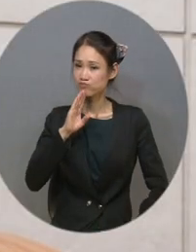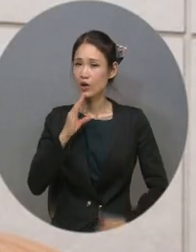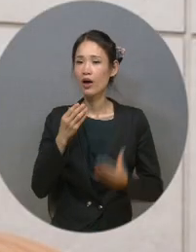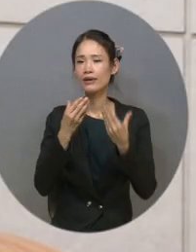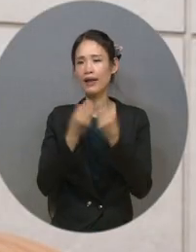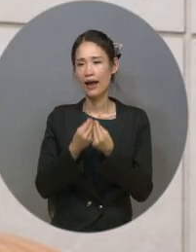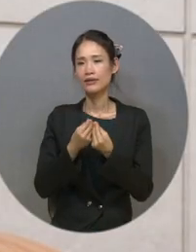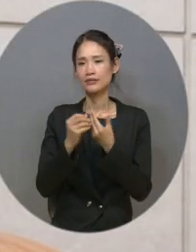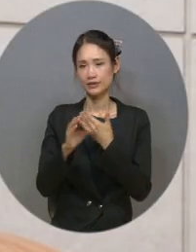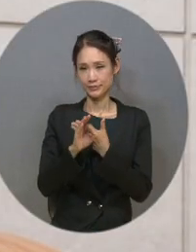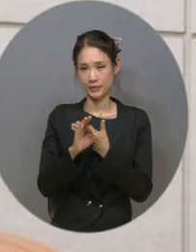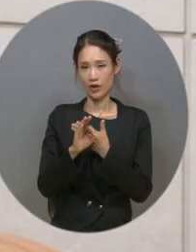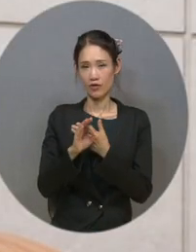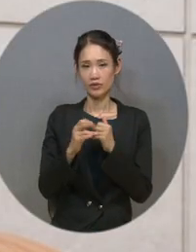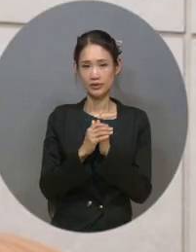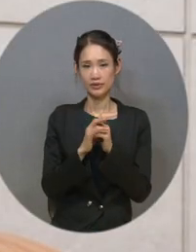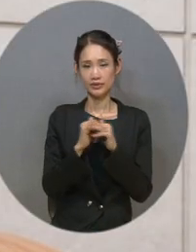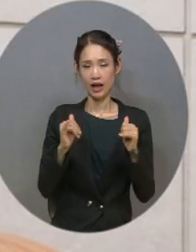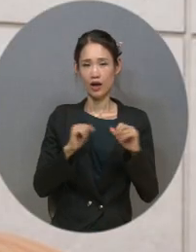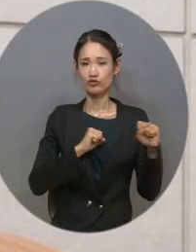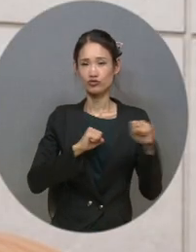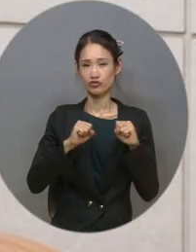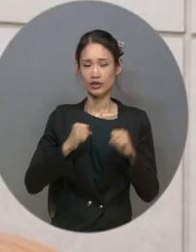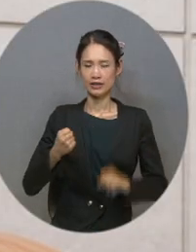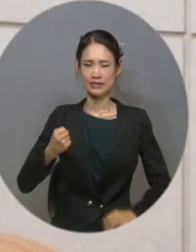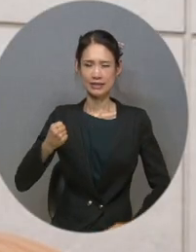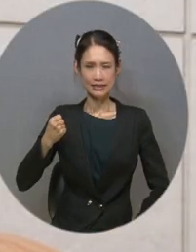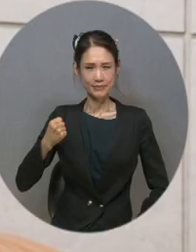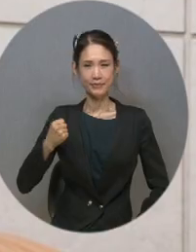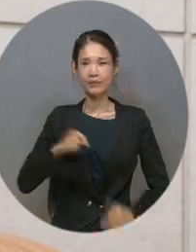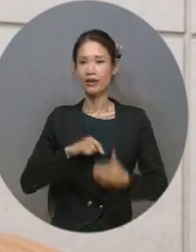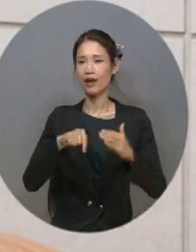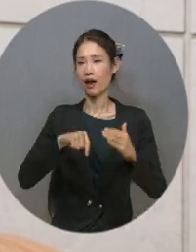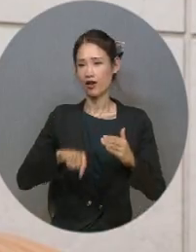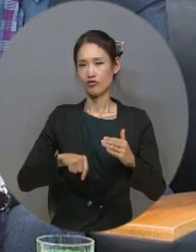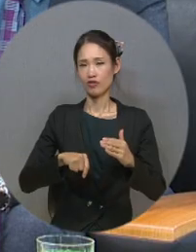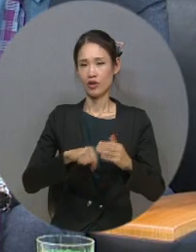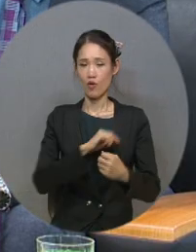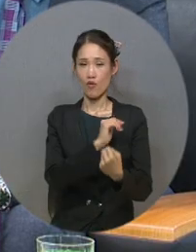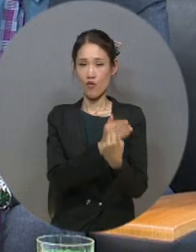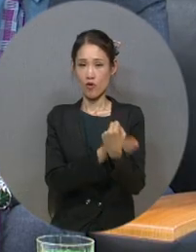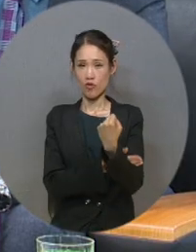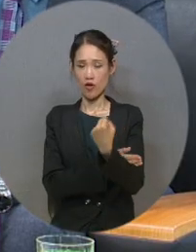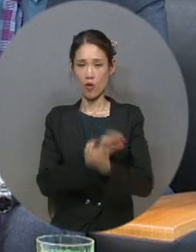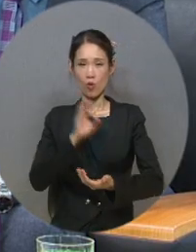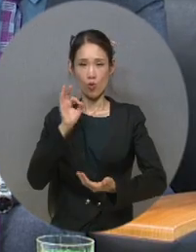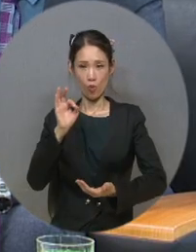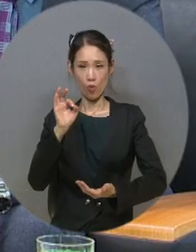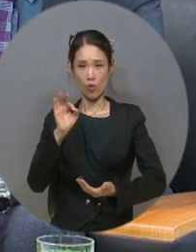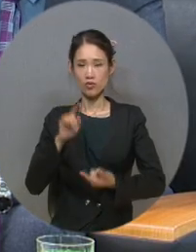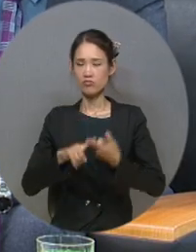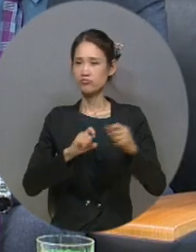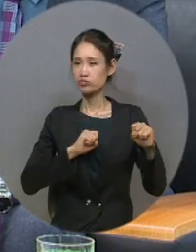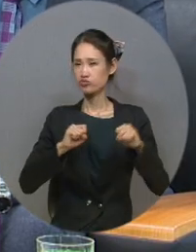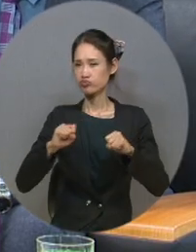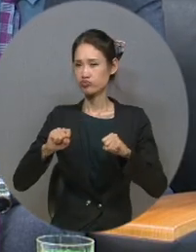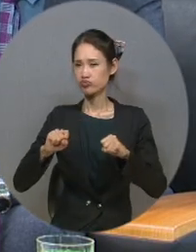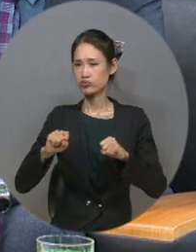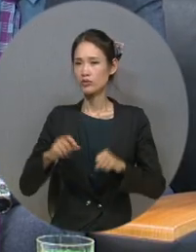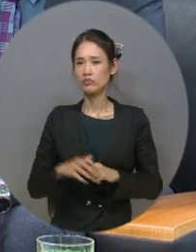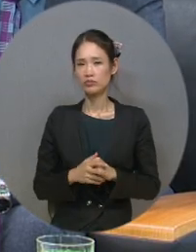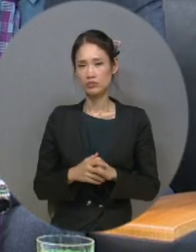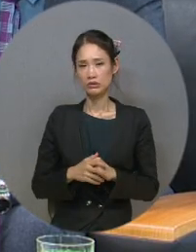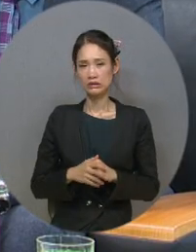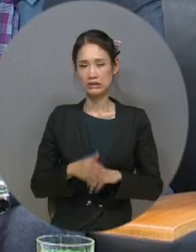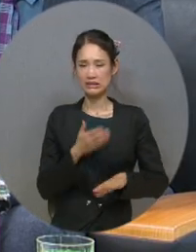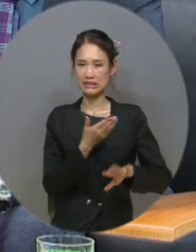들면 사람을 움직이는 힘 중에서 권력이나 돈에 의한 움직임은